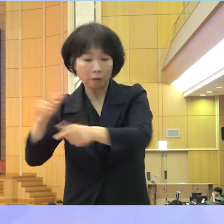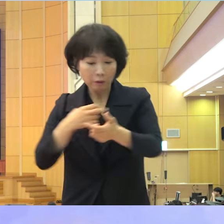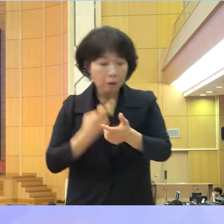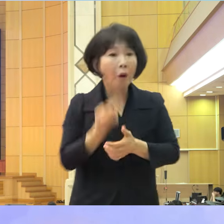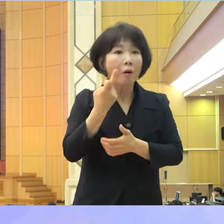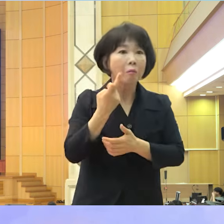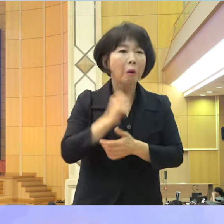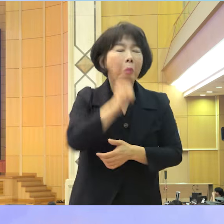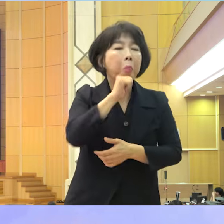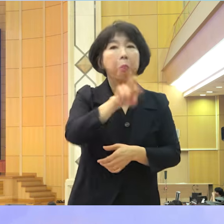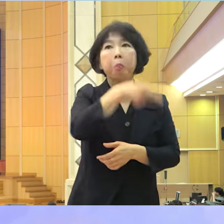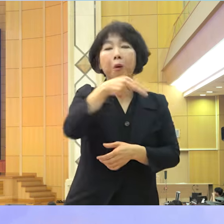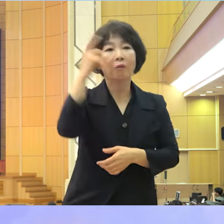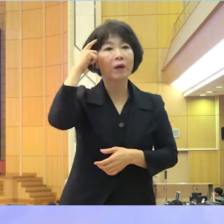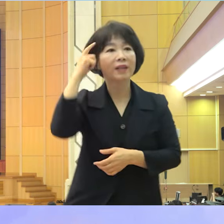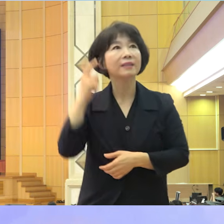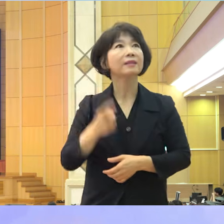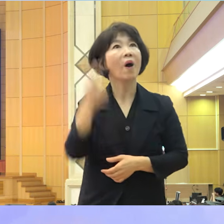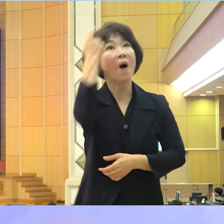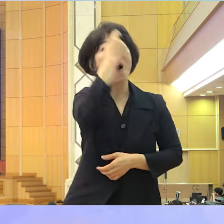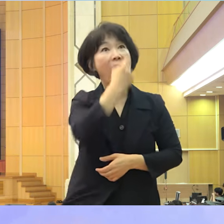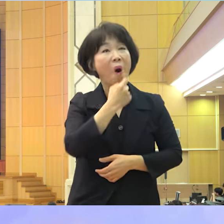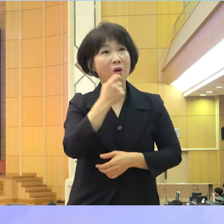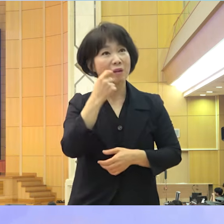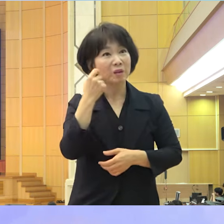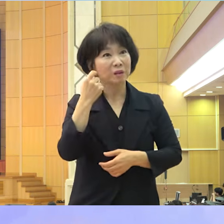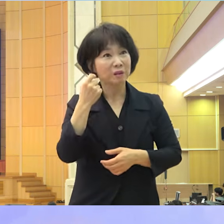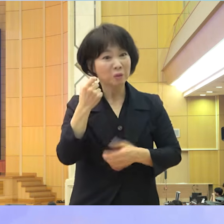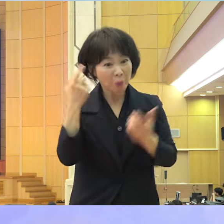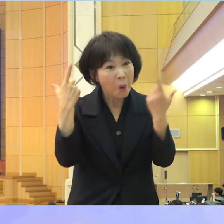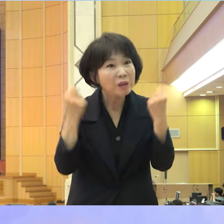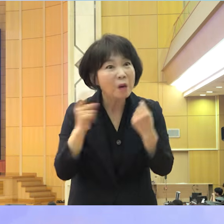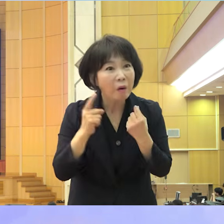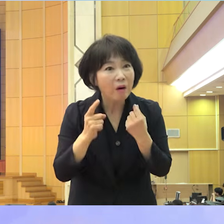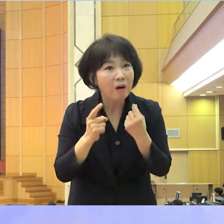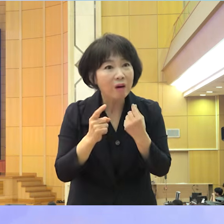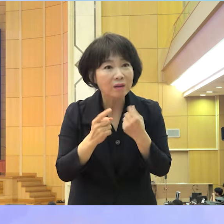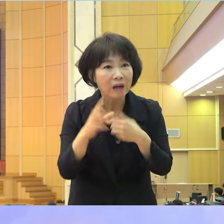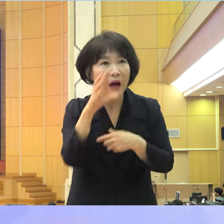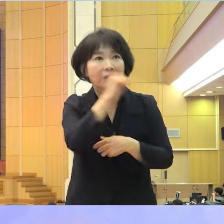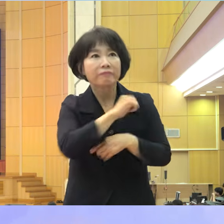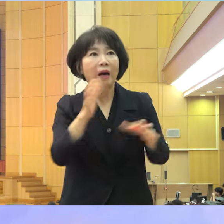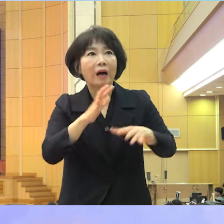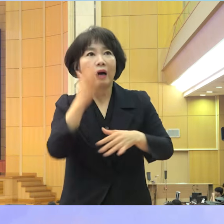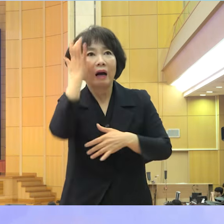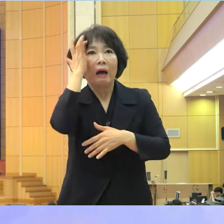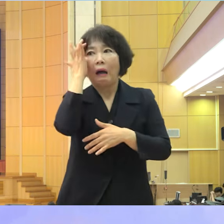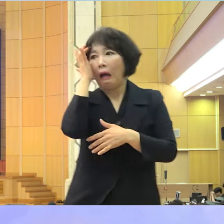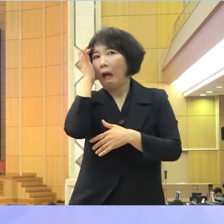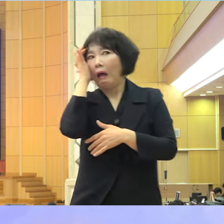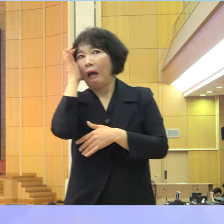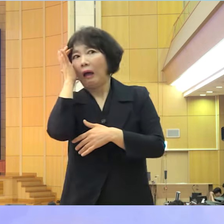똑같은데. 그러니까 관상도 안 맞는 거야. 그래서 하는 얘기가,